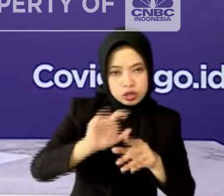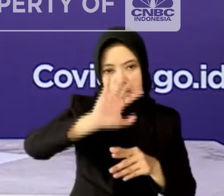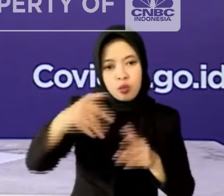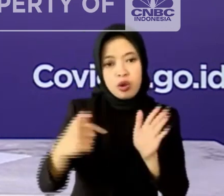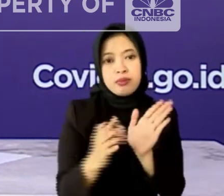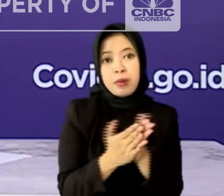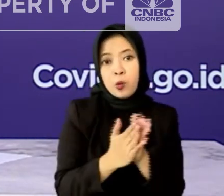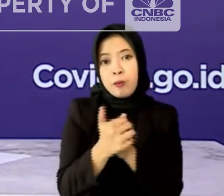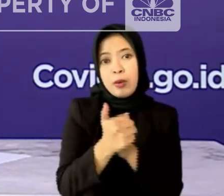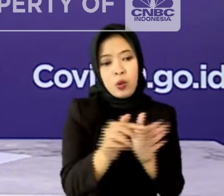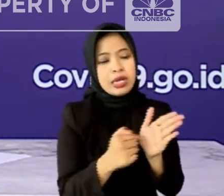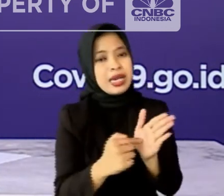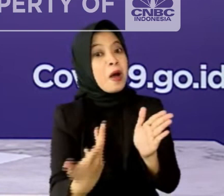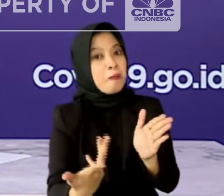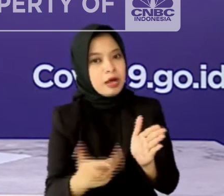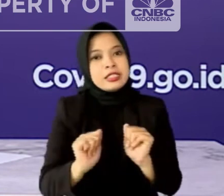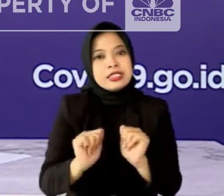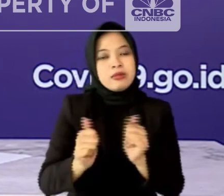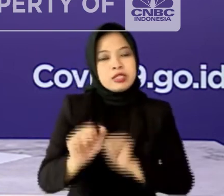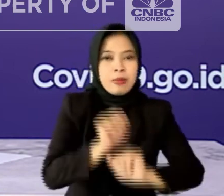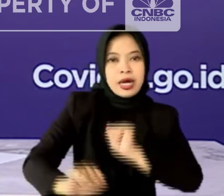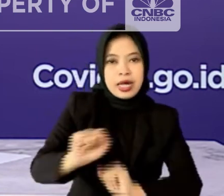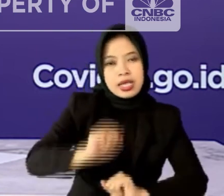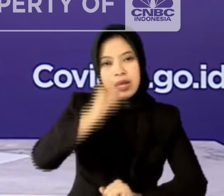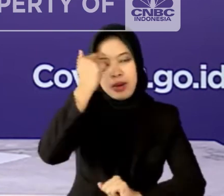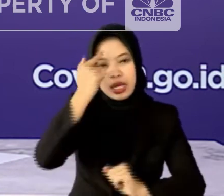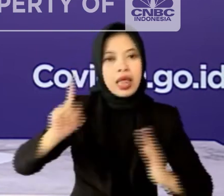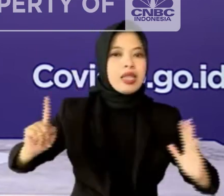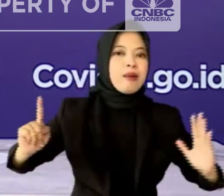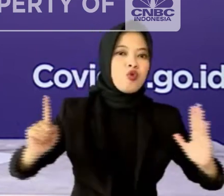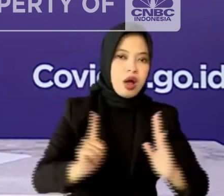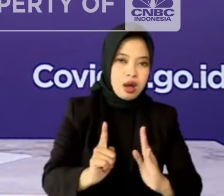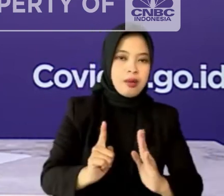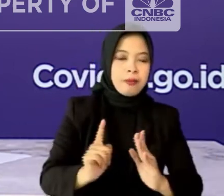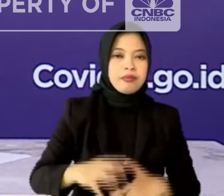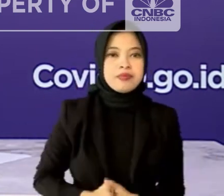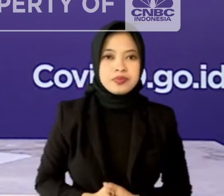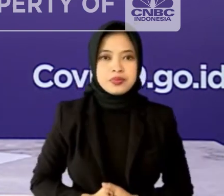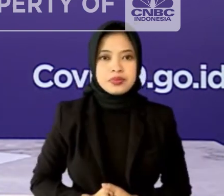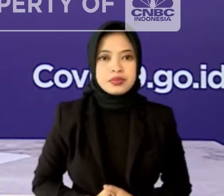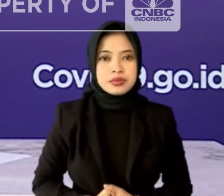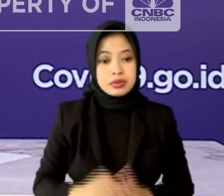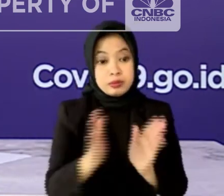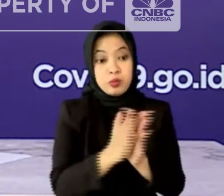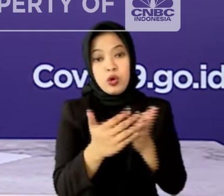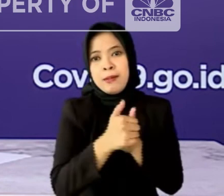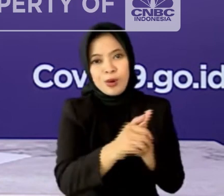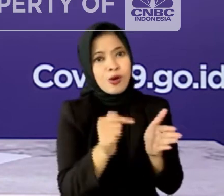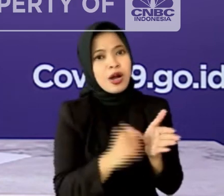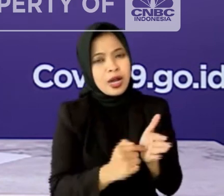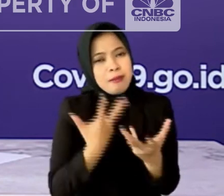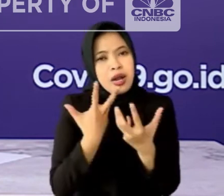dalam memudahkan persiapan pelaksanaan pembelajaran tatap muka terbatas diharapkan